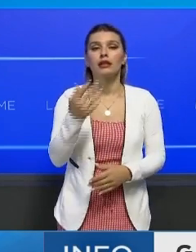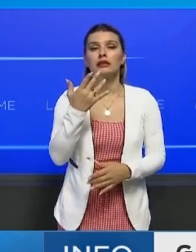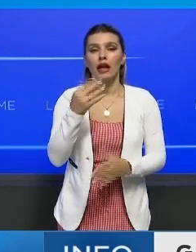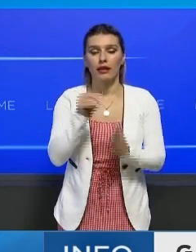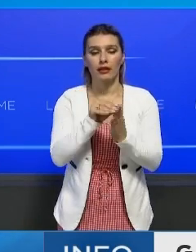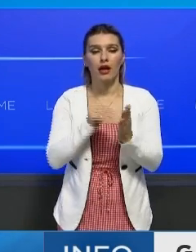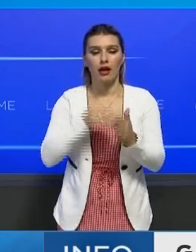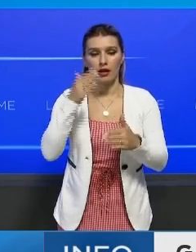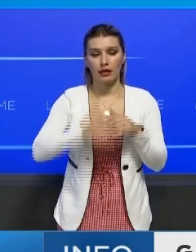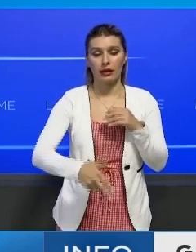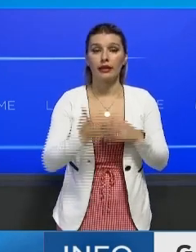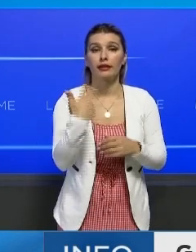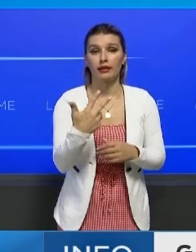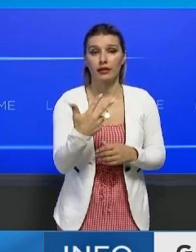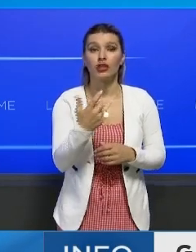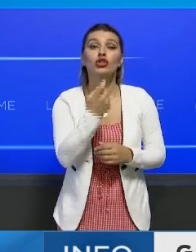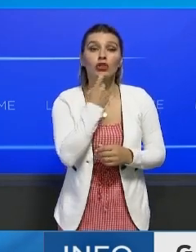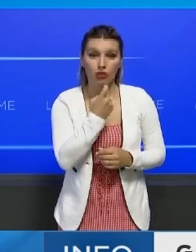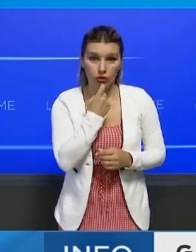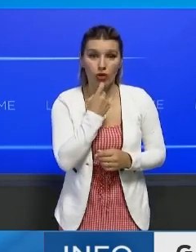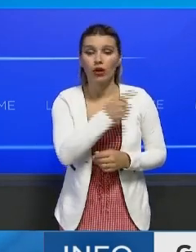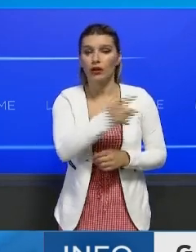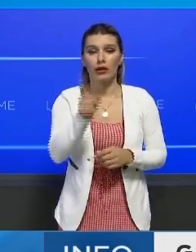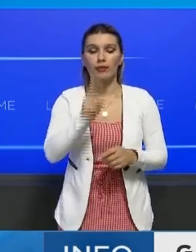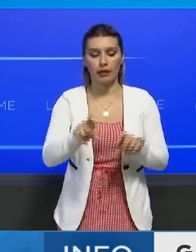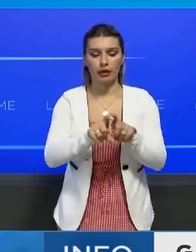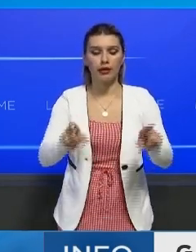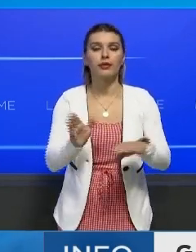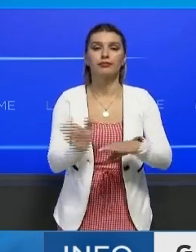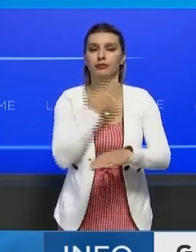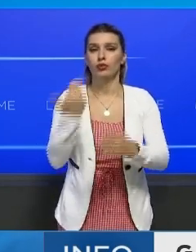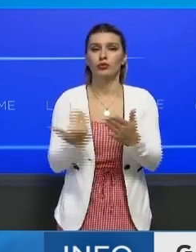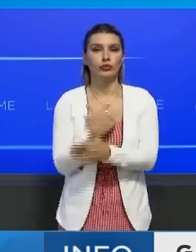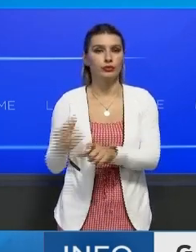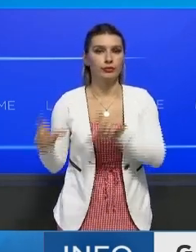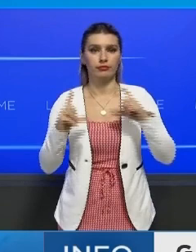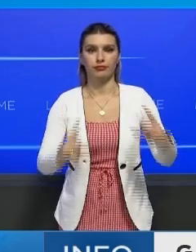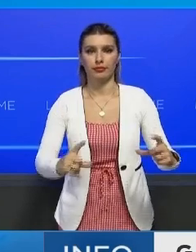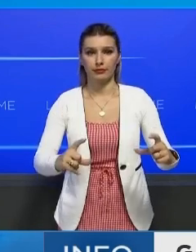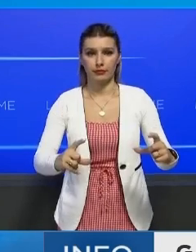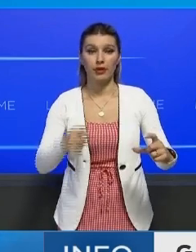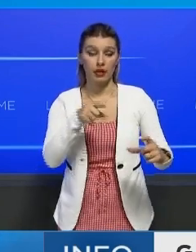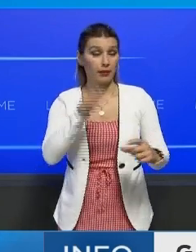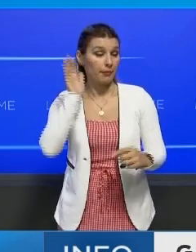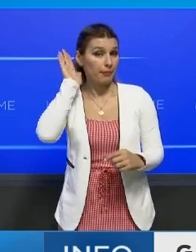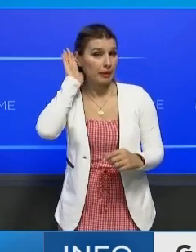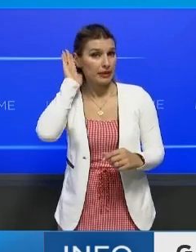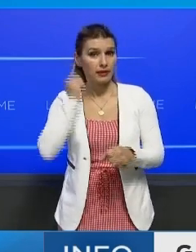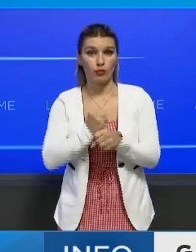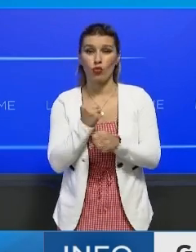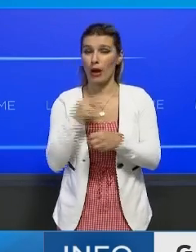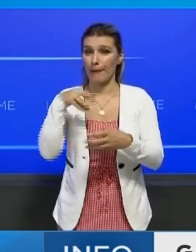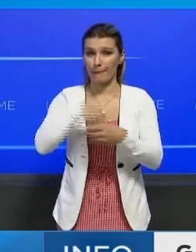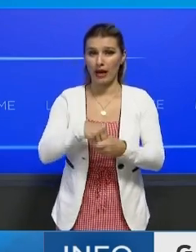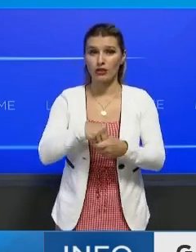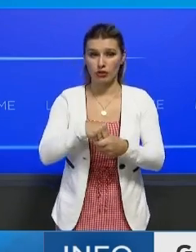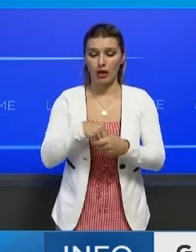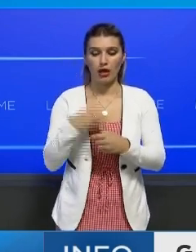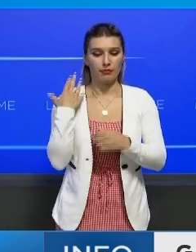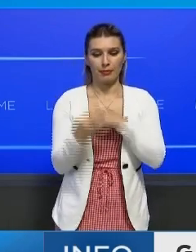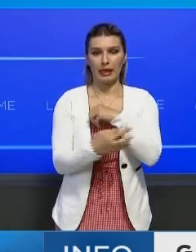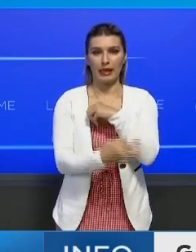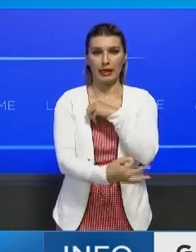me 30 shtator që t'i largojnë targat ilegale. Si pas njoftimit të Ministrisë së Punëve të Brendshme të